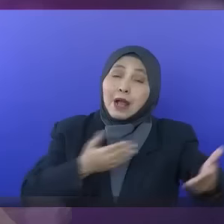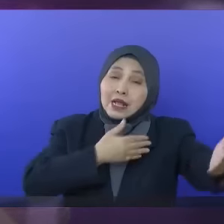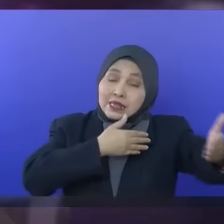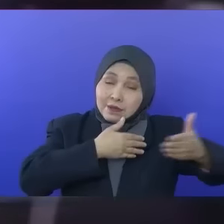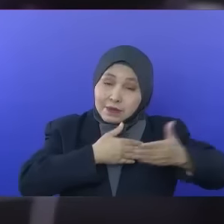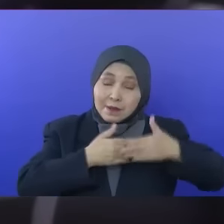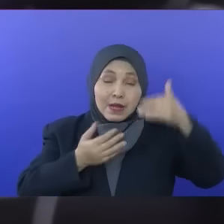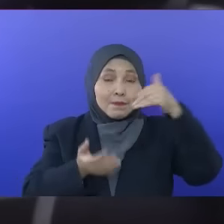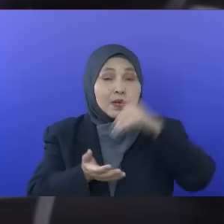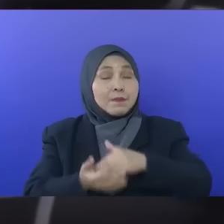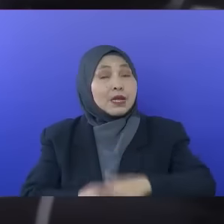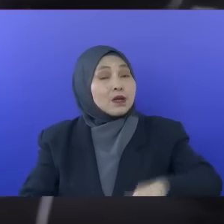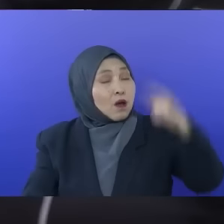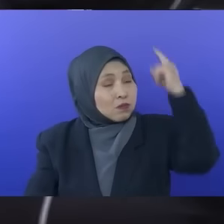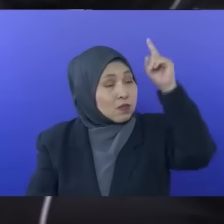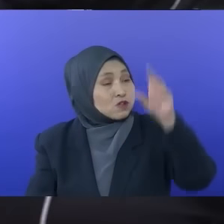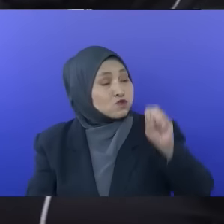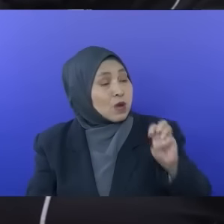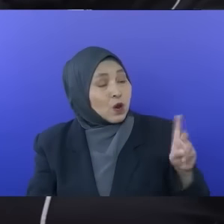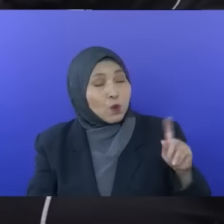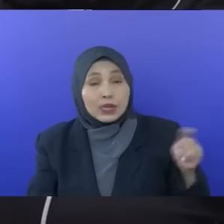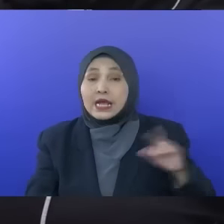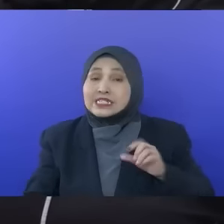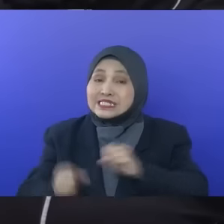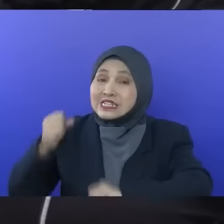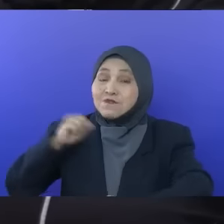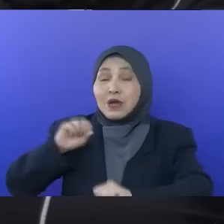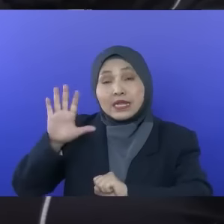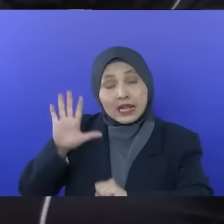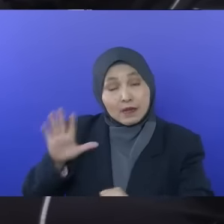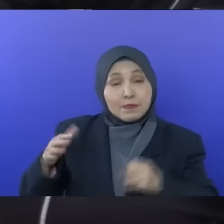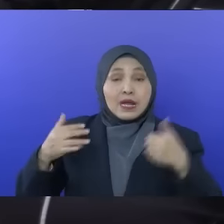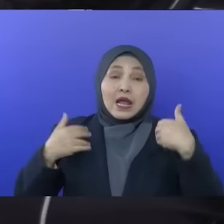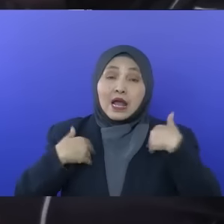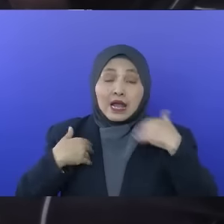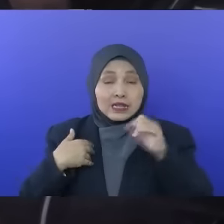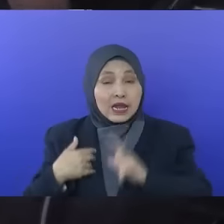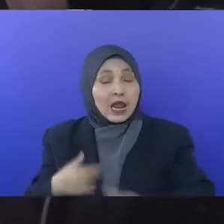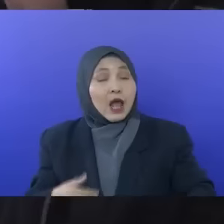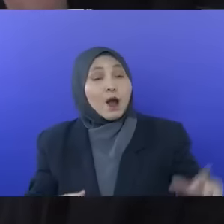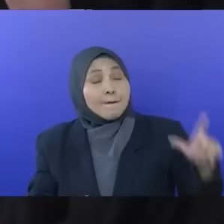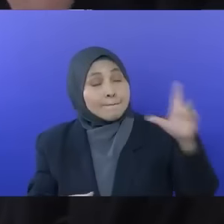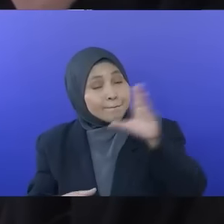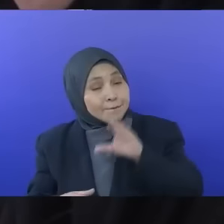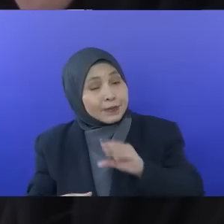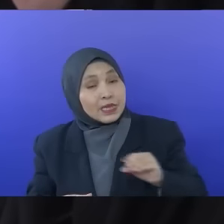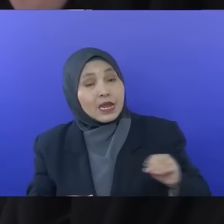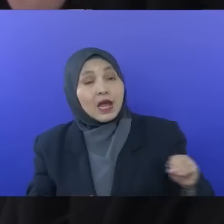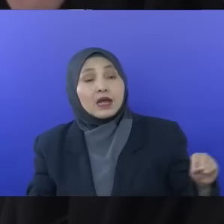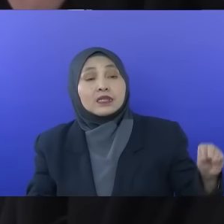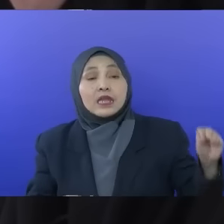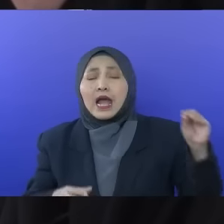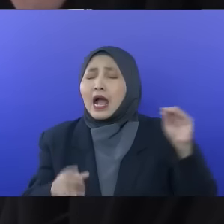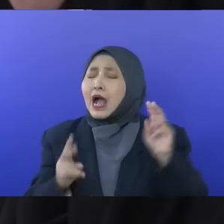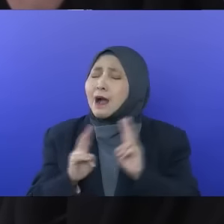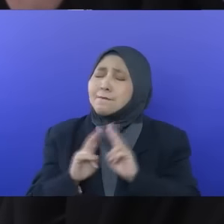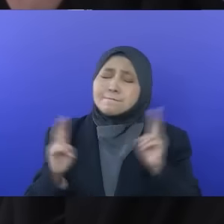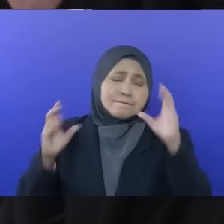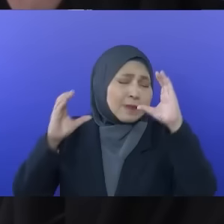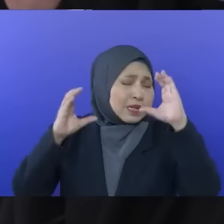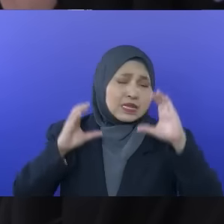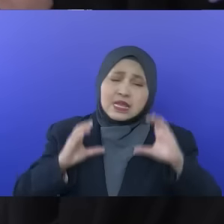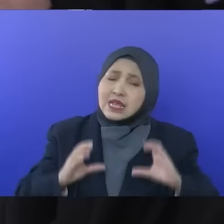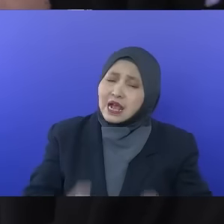Subhanahu wa ta'ala itu sifat yang ke-4 dan sifat yang kelima adalah wabil akhirat amat yakin misalnya